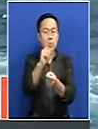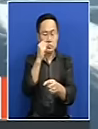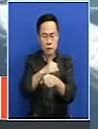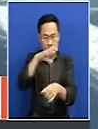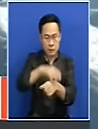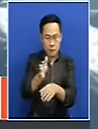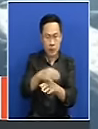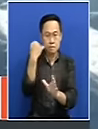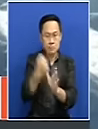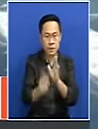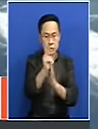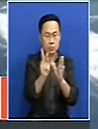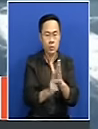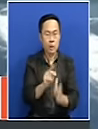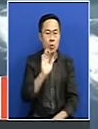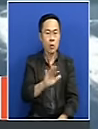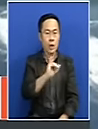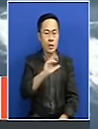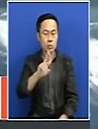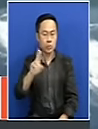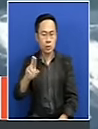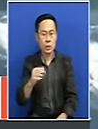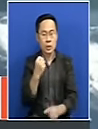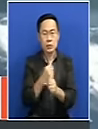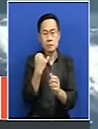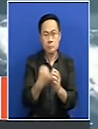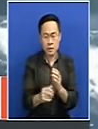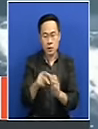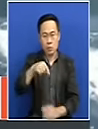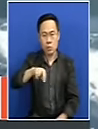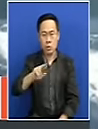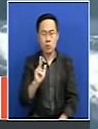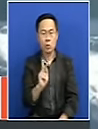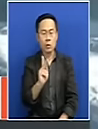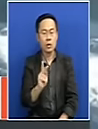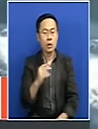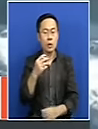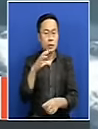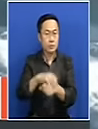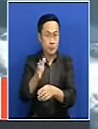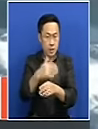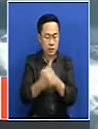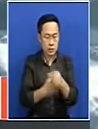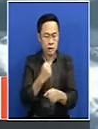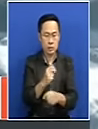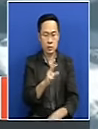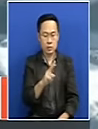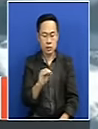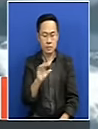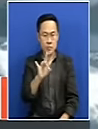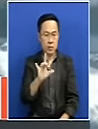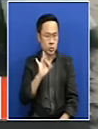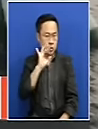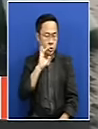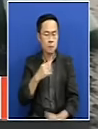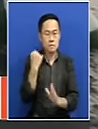ในการทำประมงผิดกฎหมาย IUU เบื้องต้นนั้นทำผิดกฎหมายพ.ร.ก.ประมง 2558 รวมไปถึงขัดค